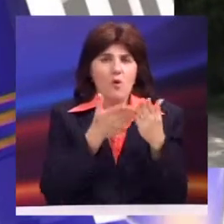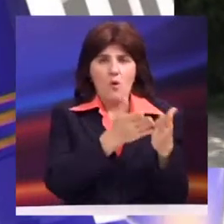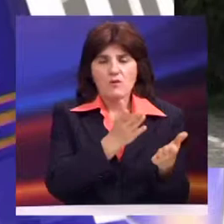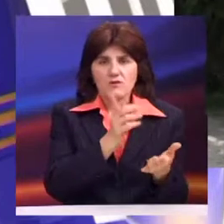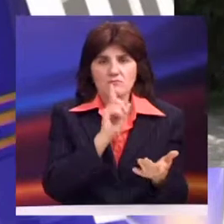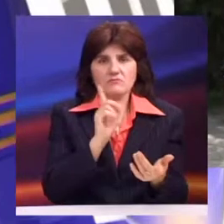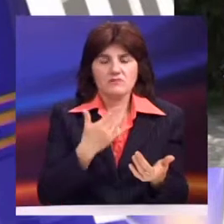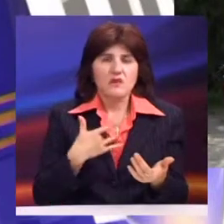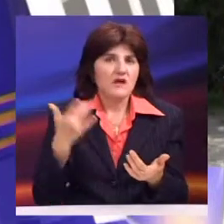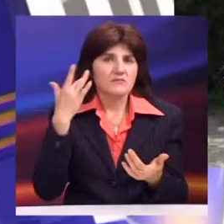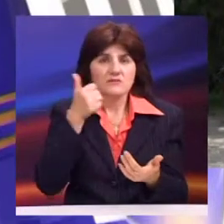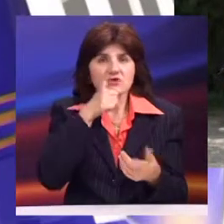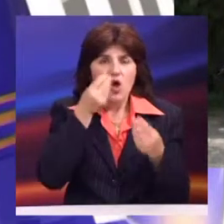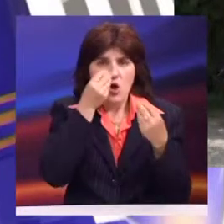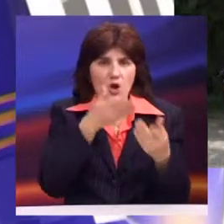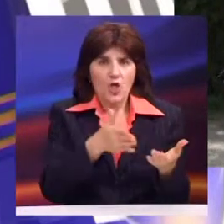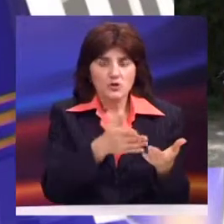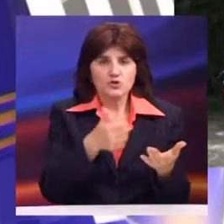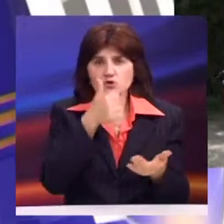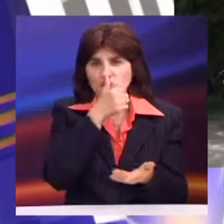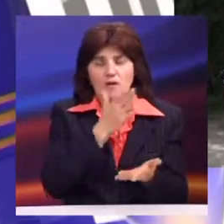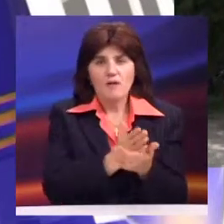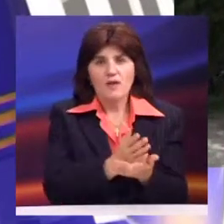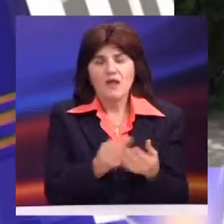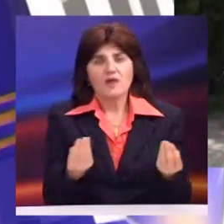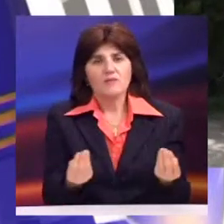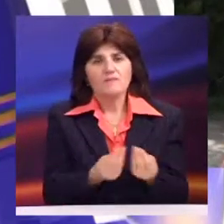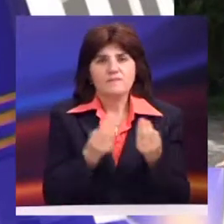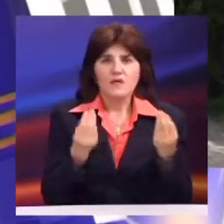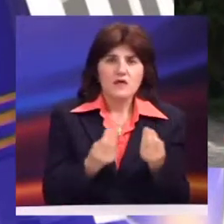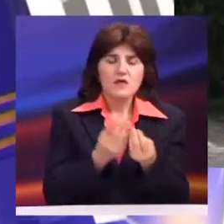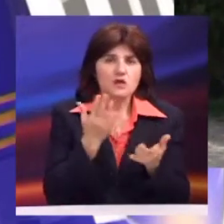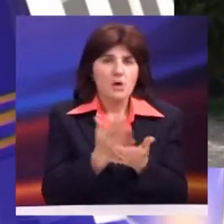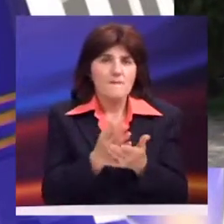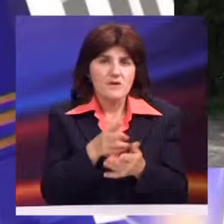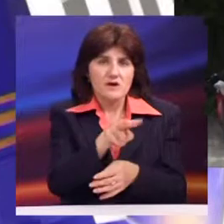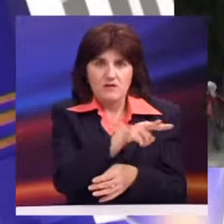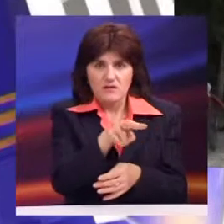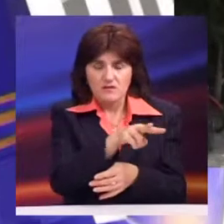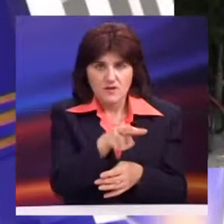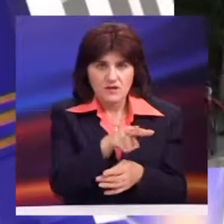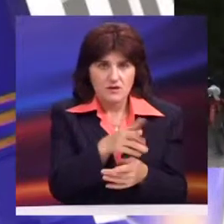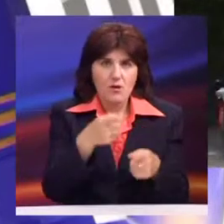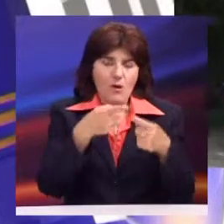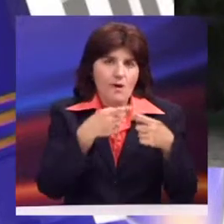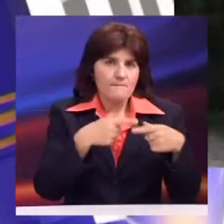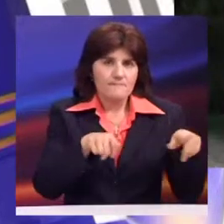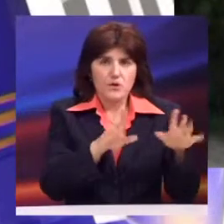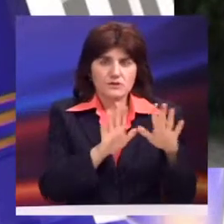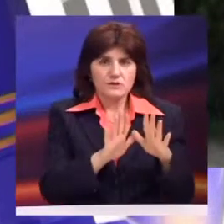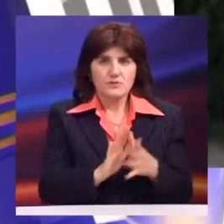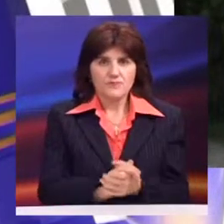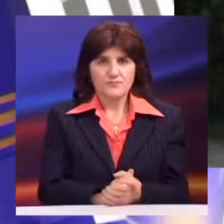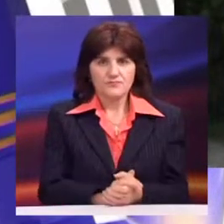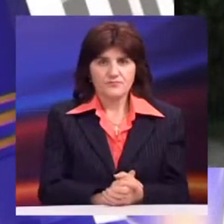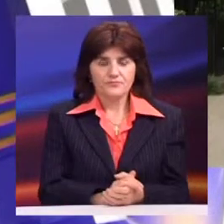da je on bio loš čovjek. A šta se desilo? Da li je to nešto se desilo između njih? Nešto posebno,